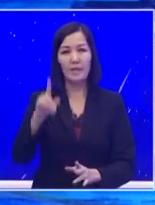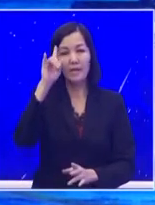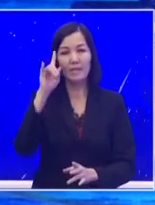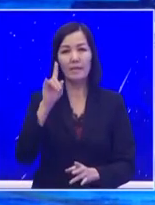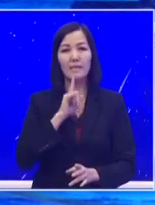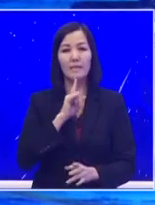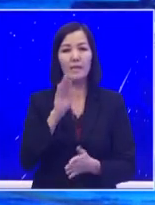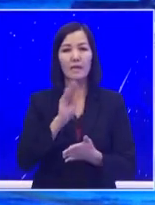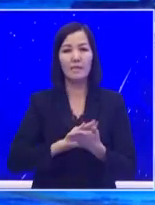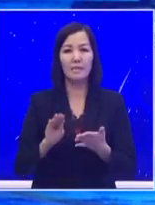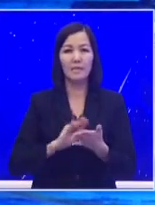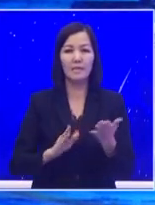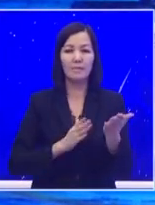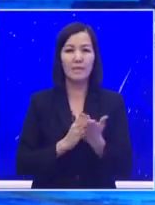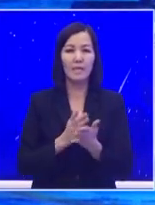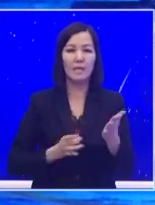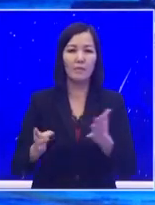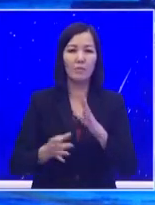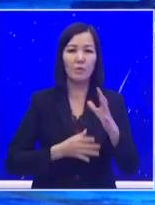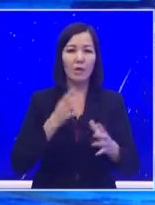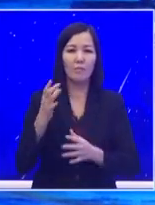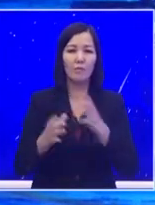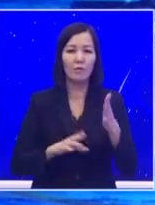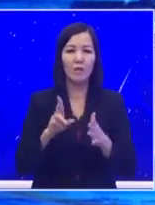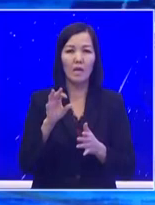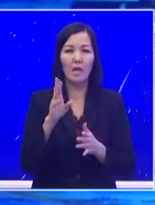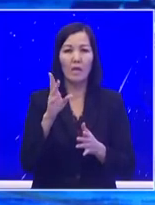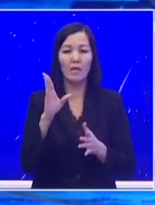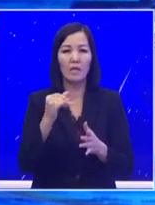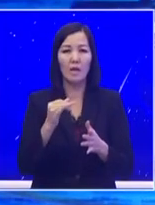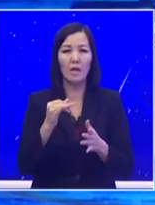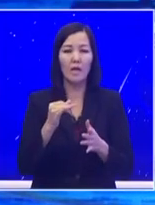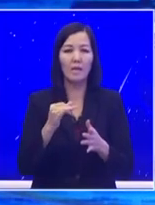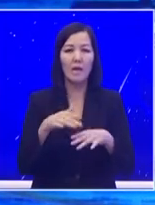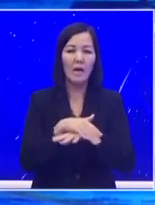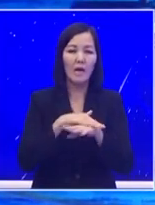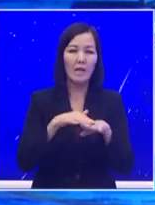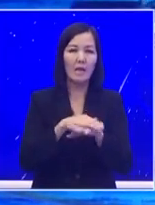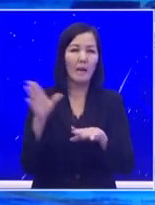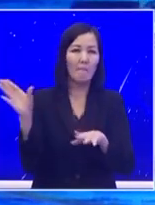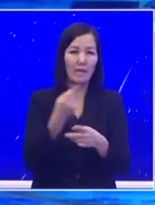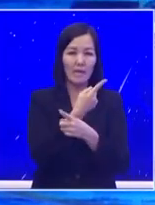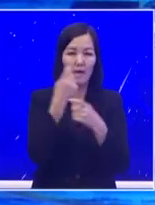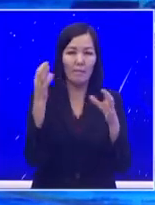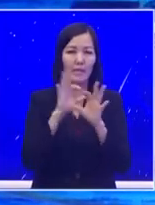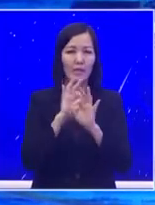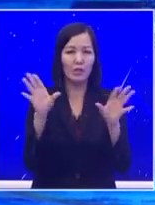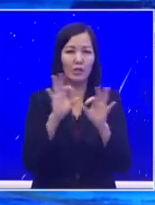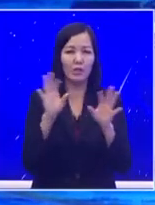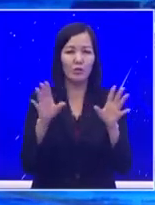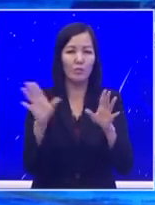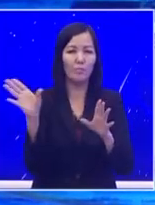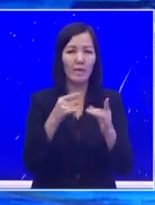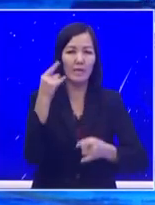Еліміздегі бақ қызметкерлері әлем және республикамыз бойынша коронавирус жайында халыққа барлық ақпаратты жеткізуде. Барлық